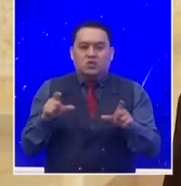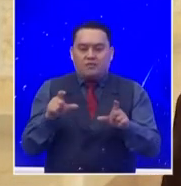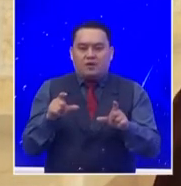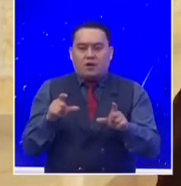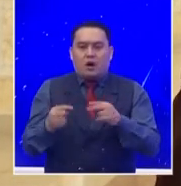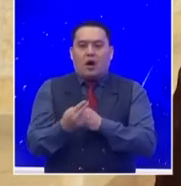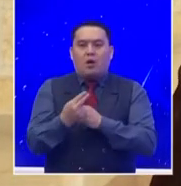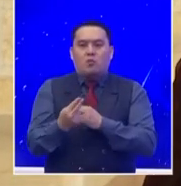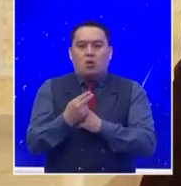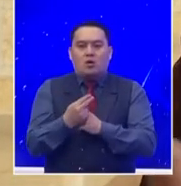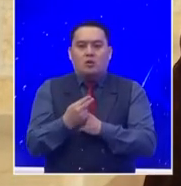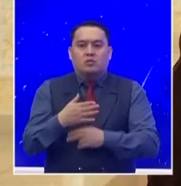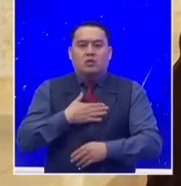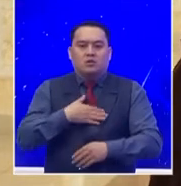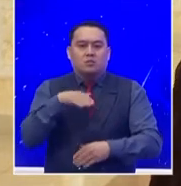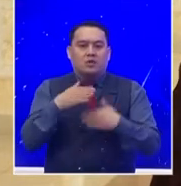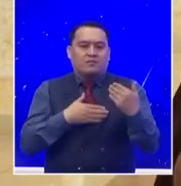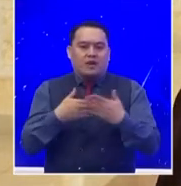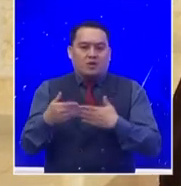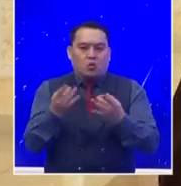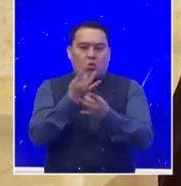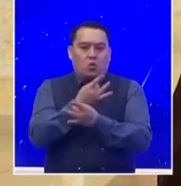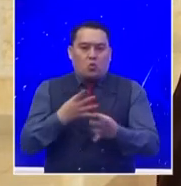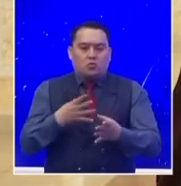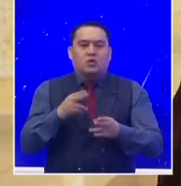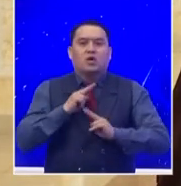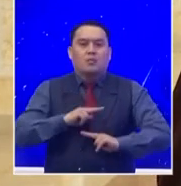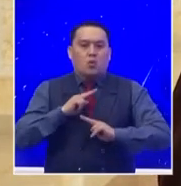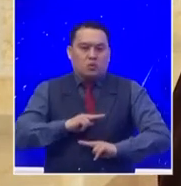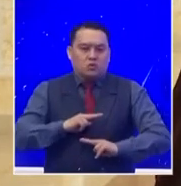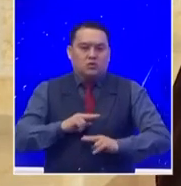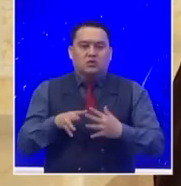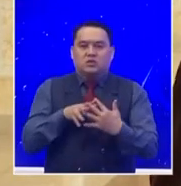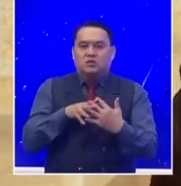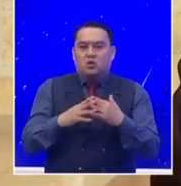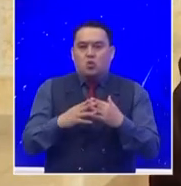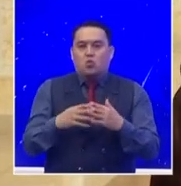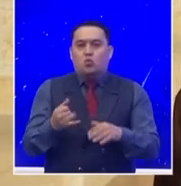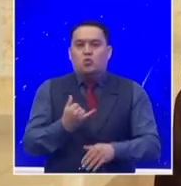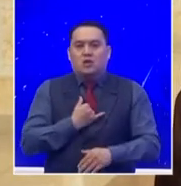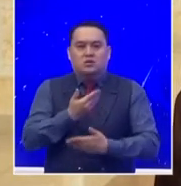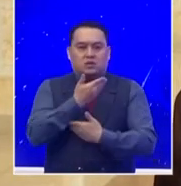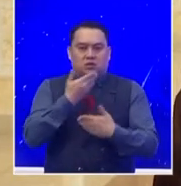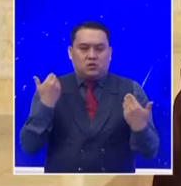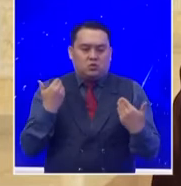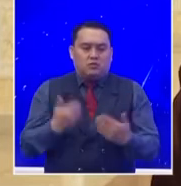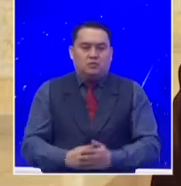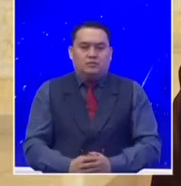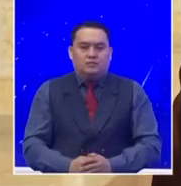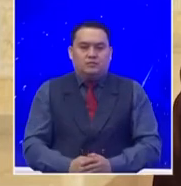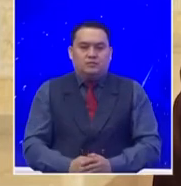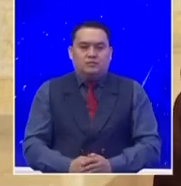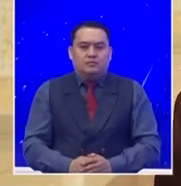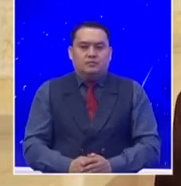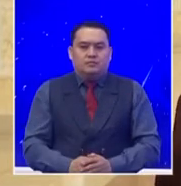которые обучают именно вот нашим профессиям, профессиям культработника. Особенно на селе у нас очень не хватает дипломированных